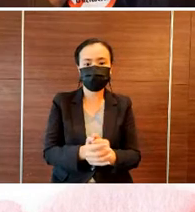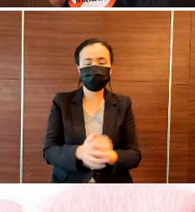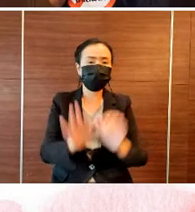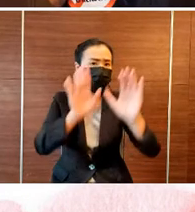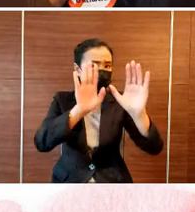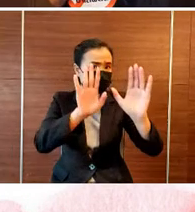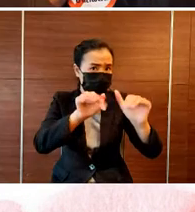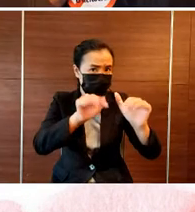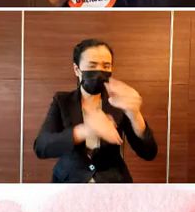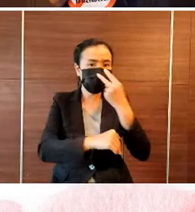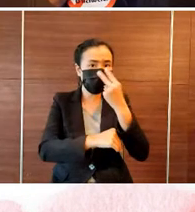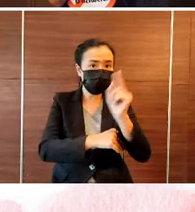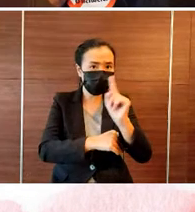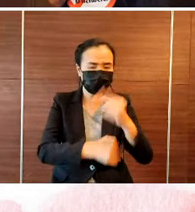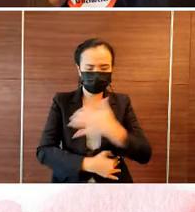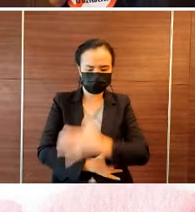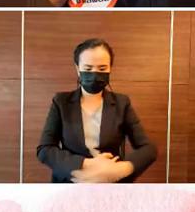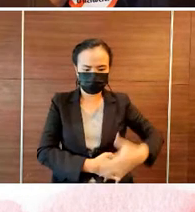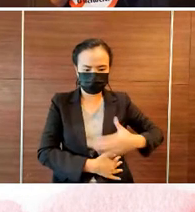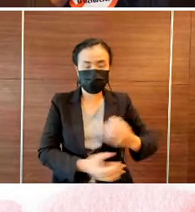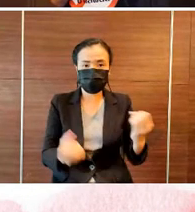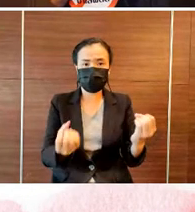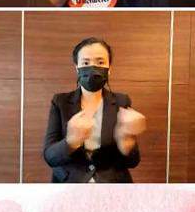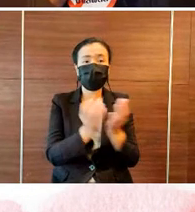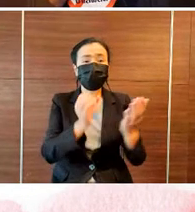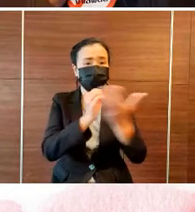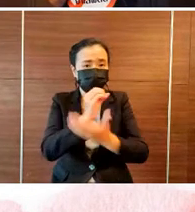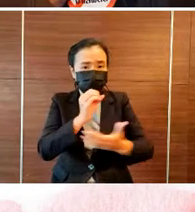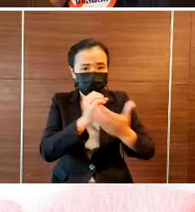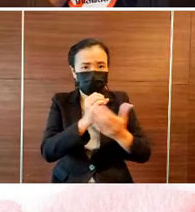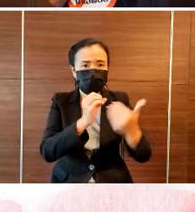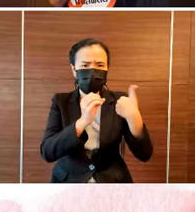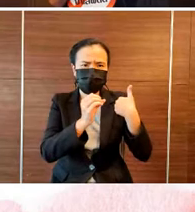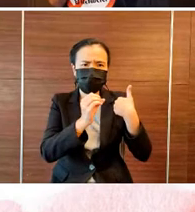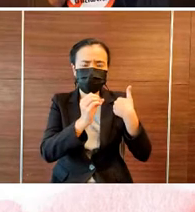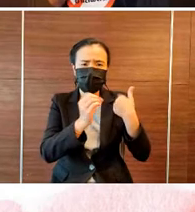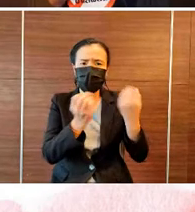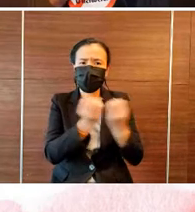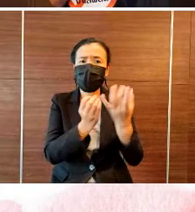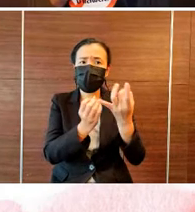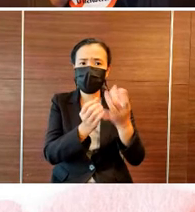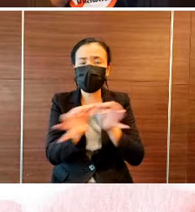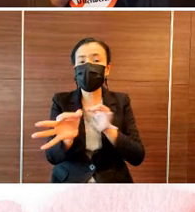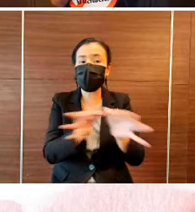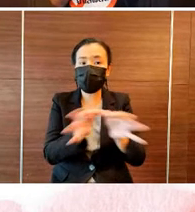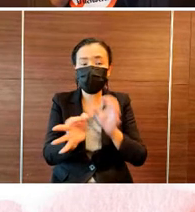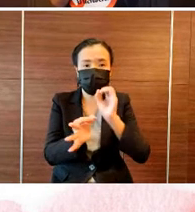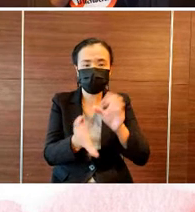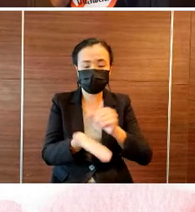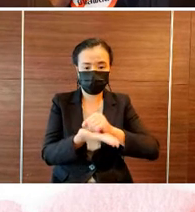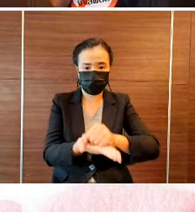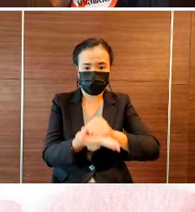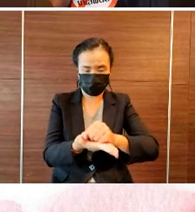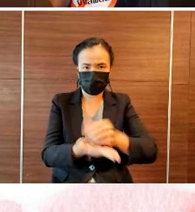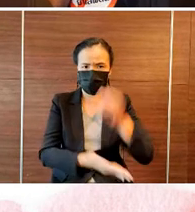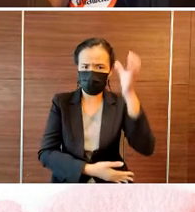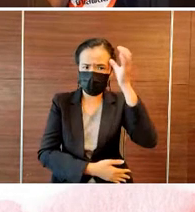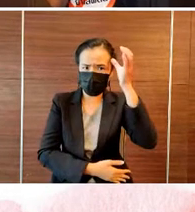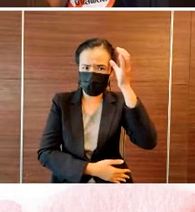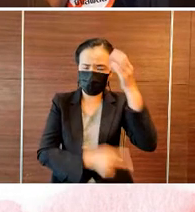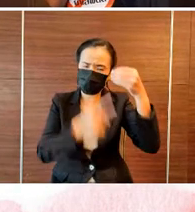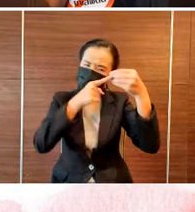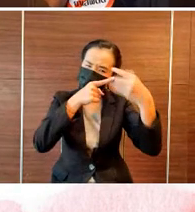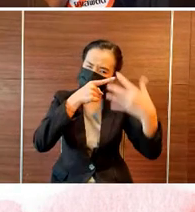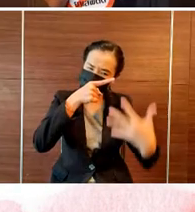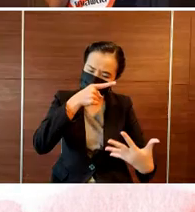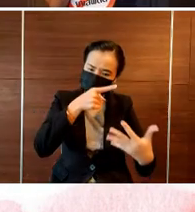ขาดูเรื่องผลกระทบจากการใช้ยาของเขาเนาะว่าเป็นยังไงบ้างนะคะแล้วก็ต้องให้บริการด้านความรู้อะไรเยอะแยะมาก